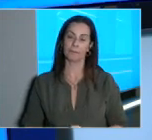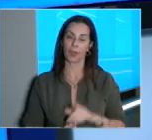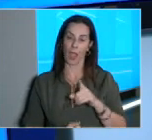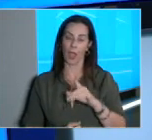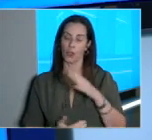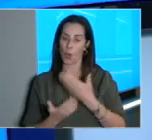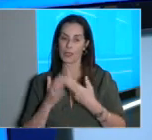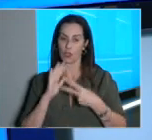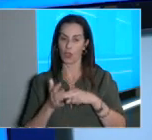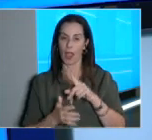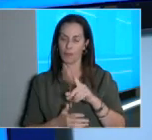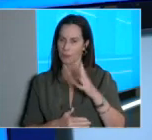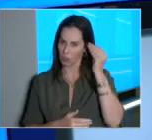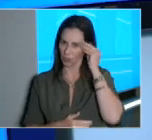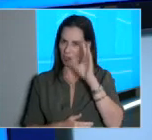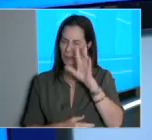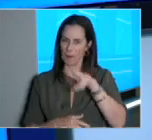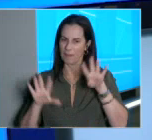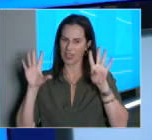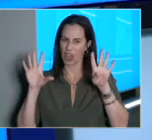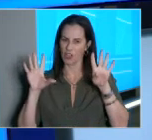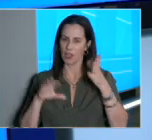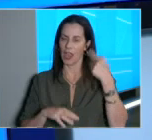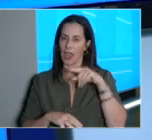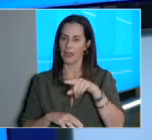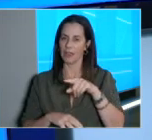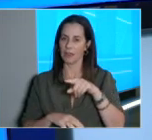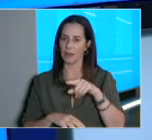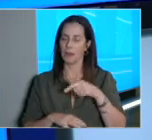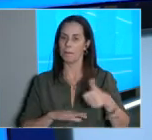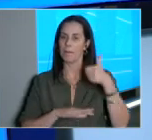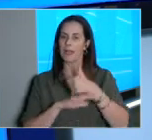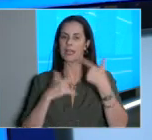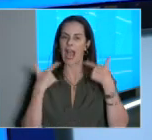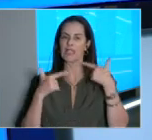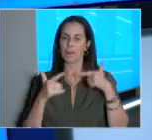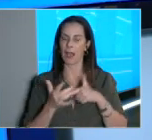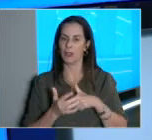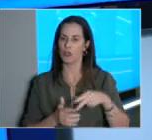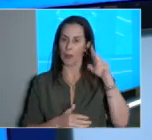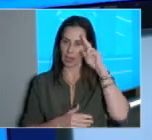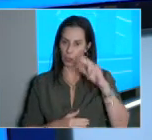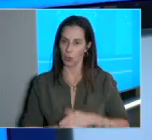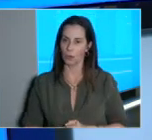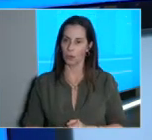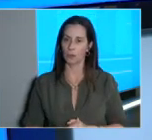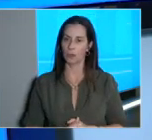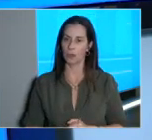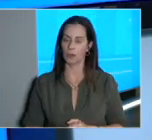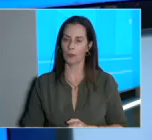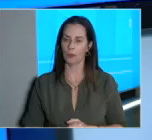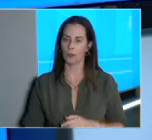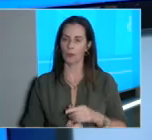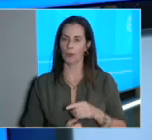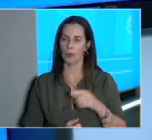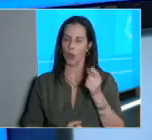אמנם יועצת תקשורת, אבל למיטב זיכרוני גם ב-2009 היית מנהלת מטה הסברה של הליכוד. נכון? לא. יש